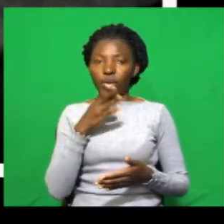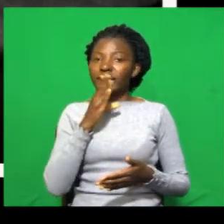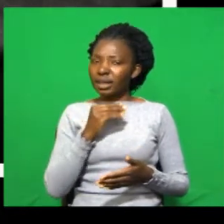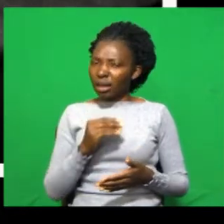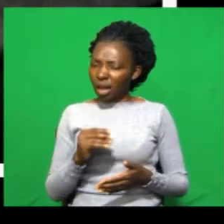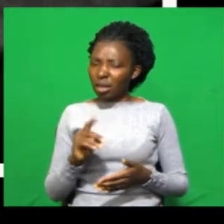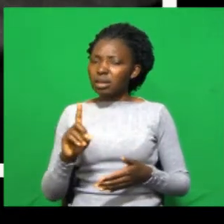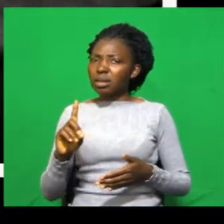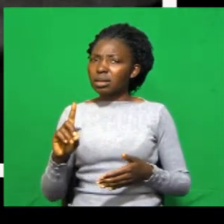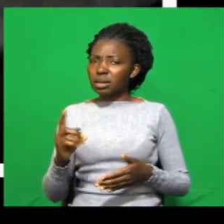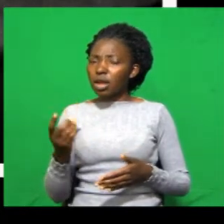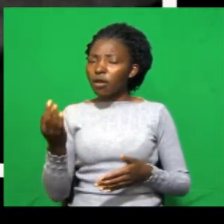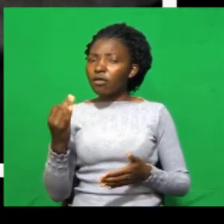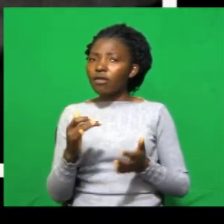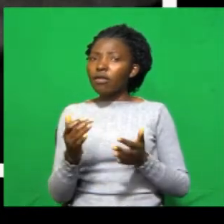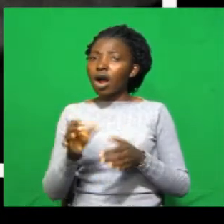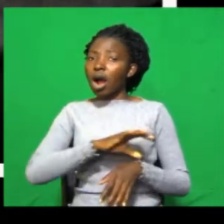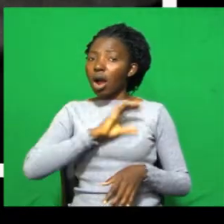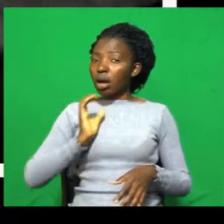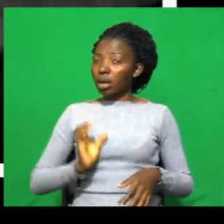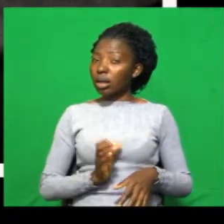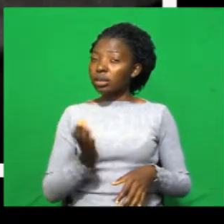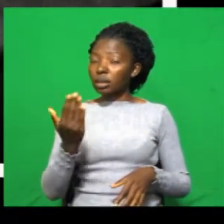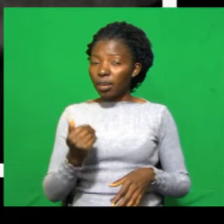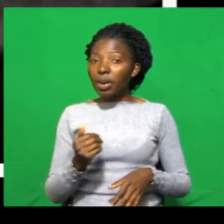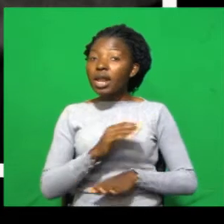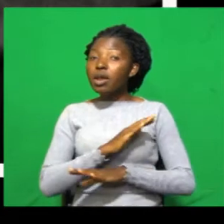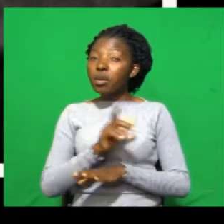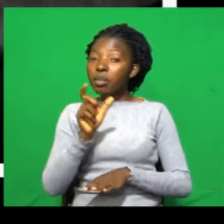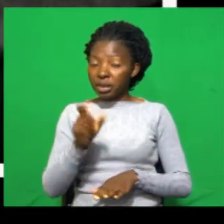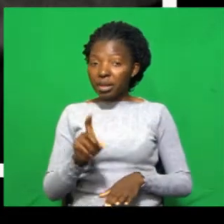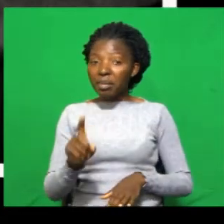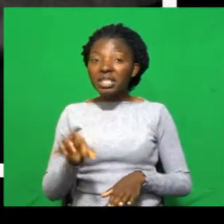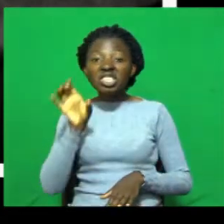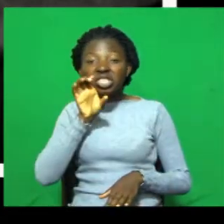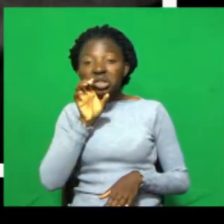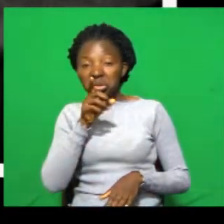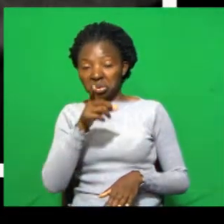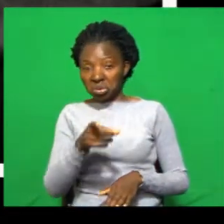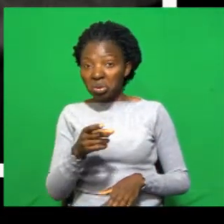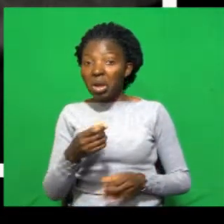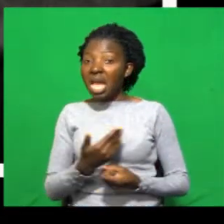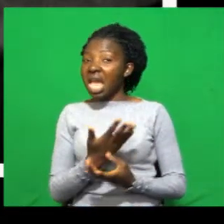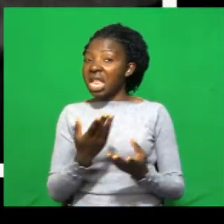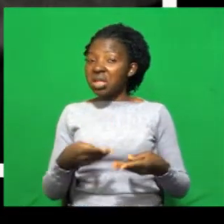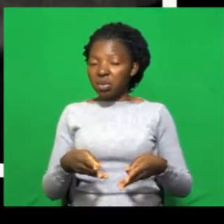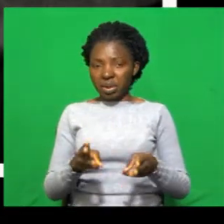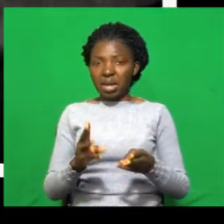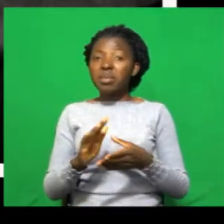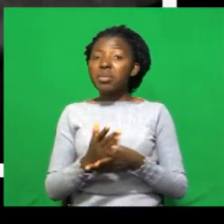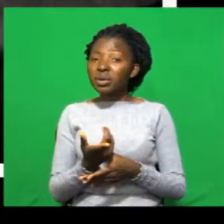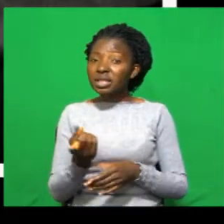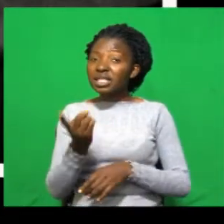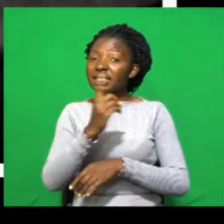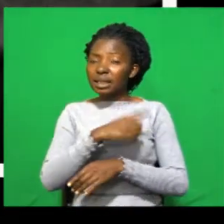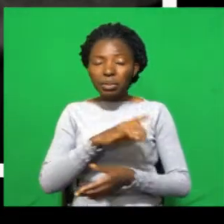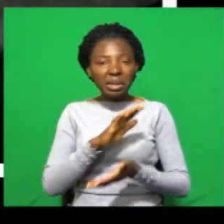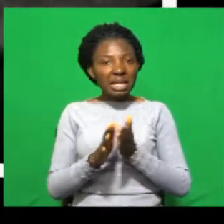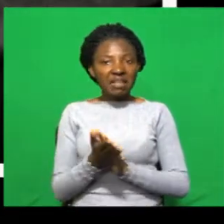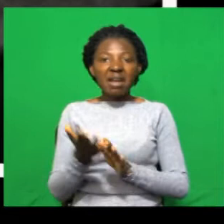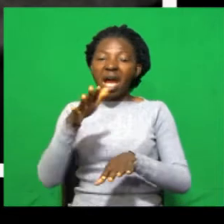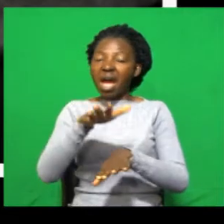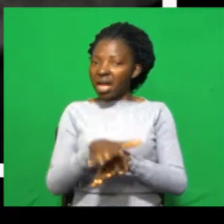raKristu ratosvika. Ngakurege kuva nomunhu unokunyengerai nomutoo upi noupi, nokuti harisviki kana kutsauka kusati kwatanga